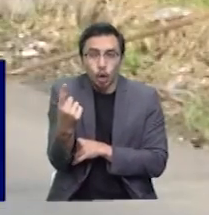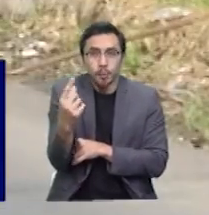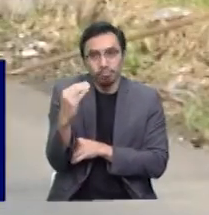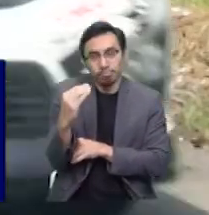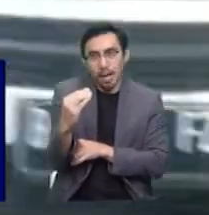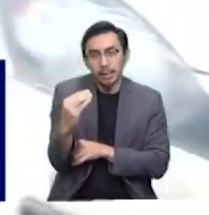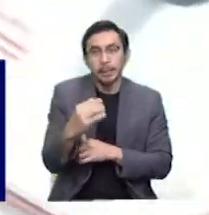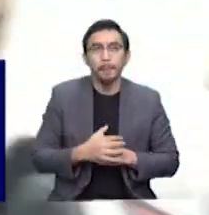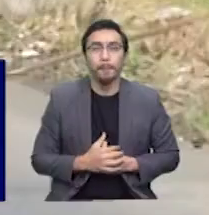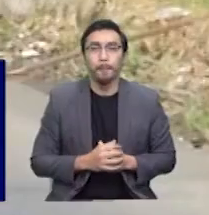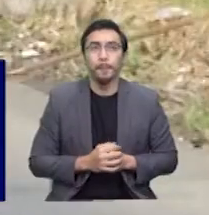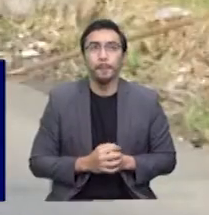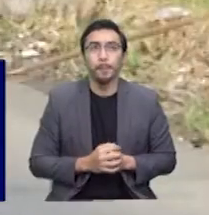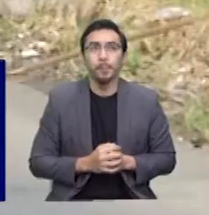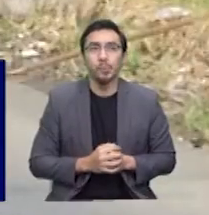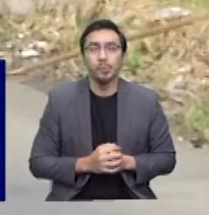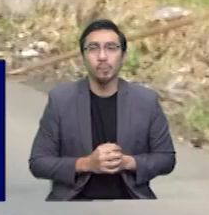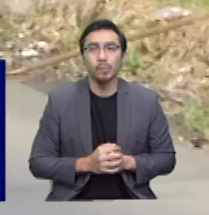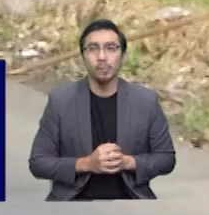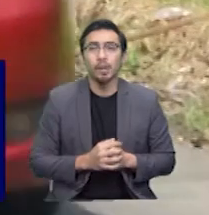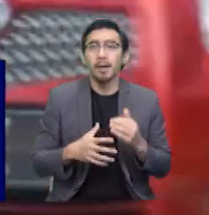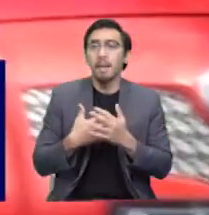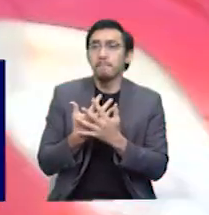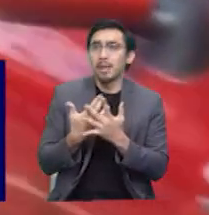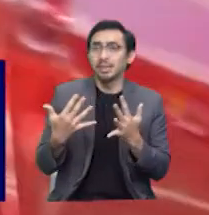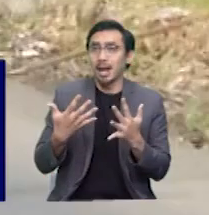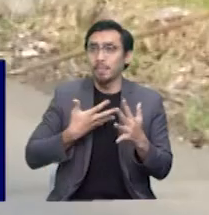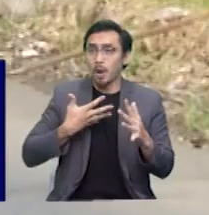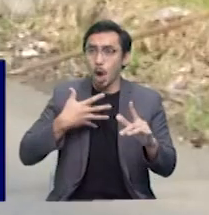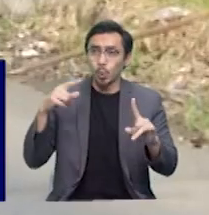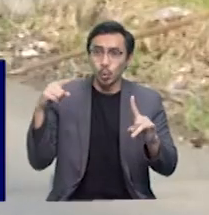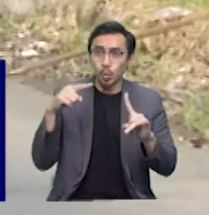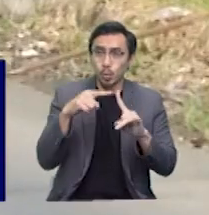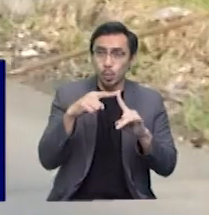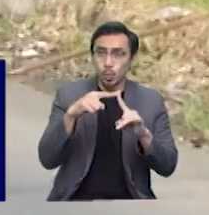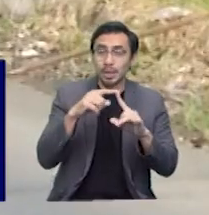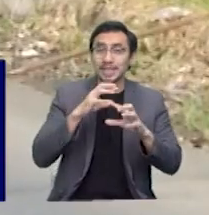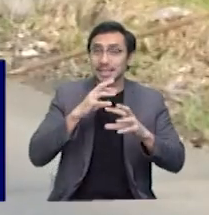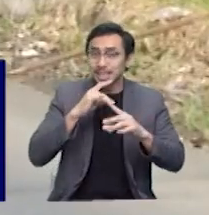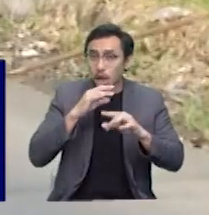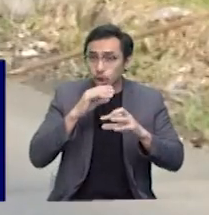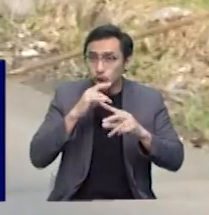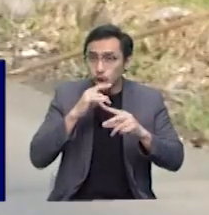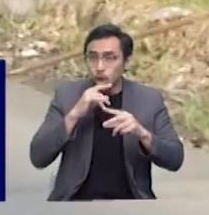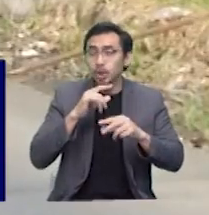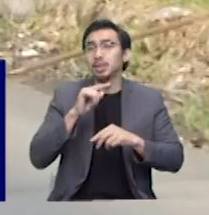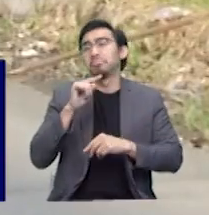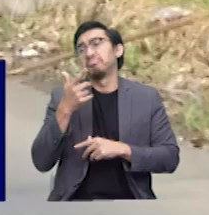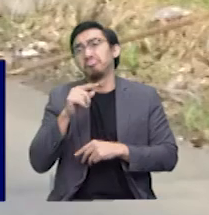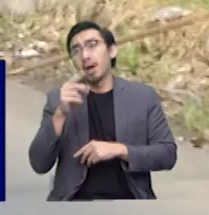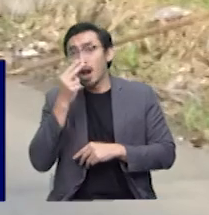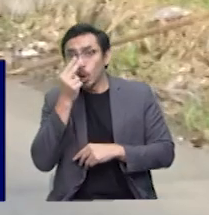para masyarakat yang akan menuju Cianjur dan juga Bandung ini perjalanannya dialihkan